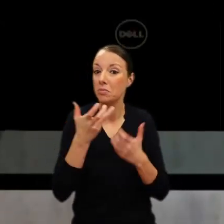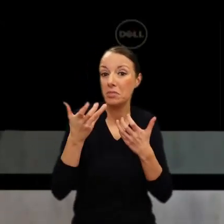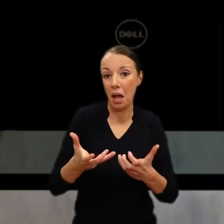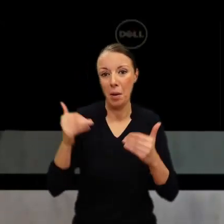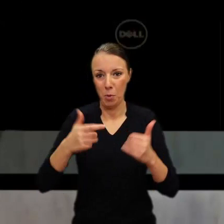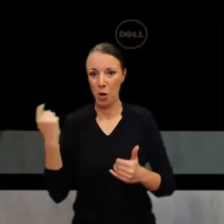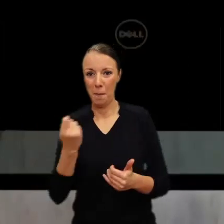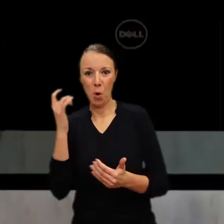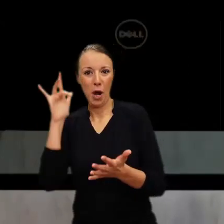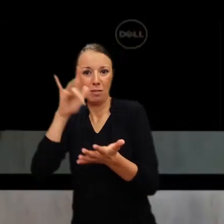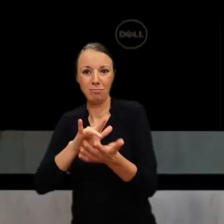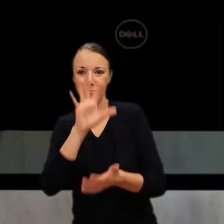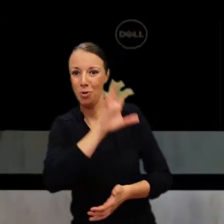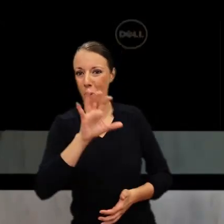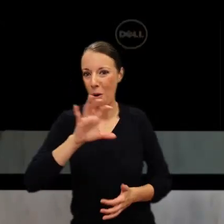tym internecie.